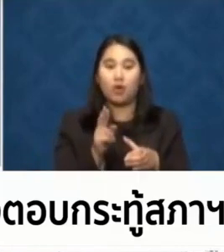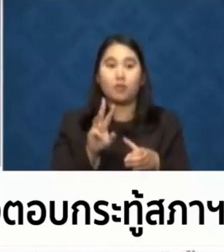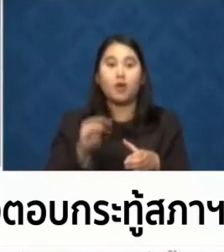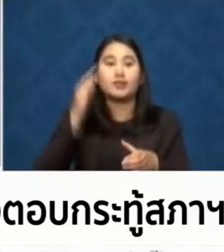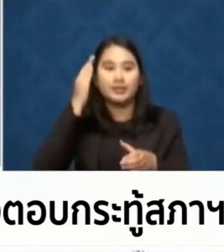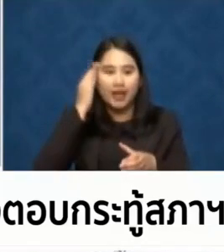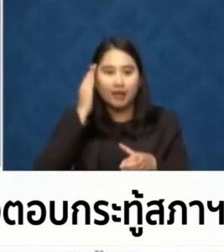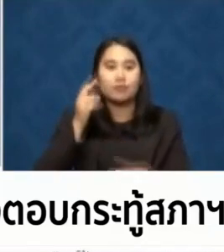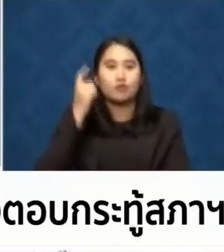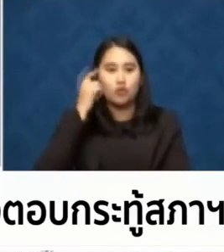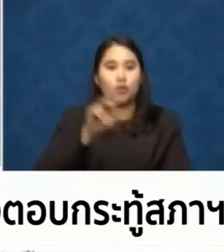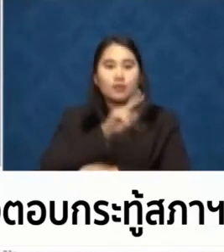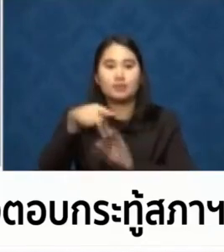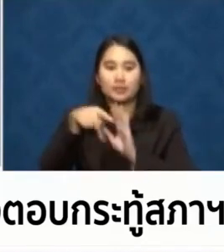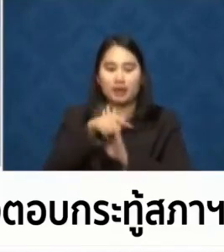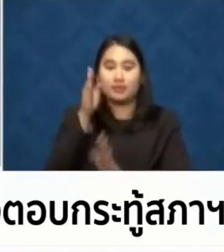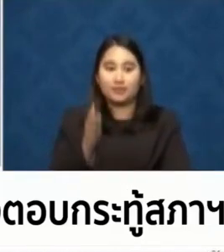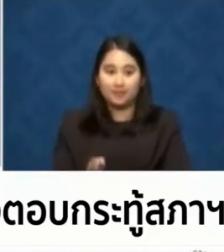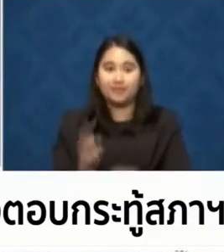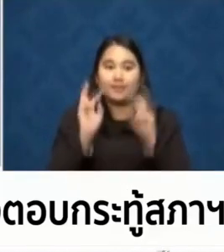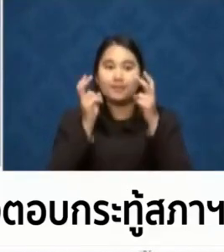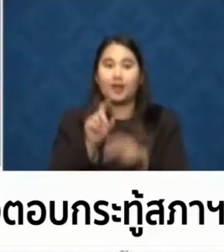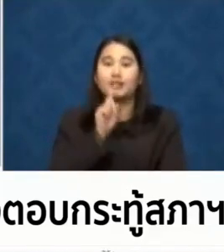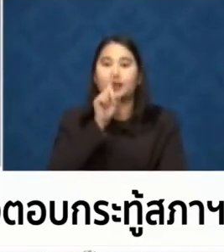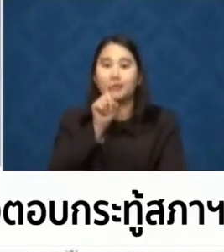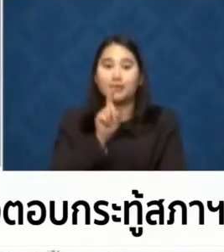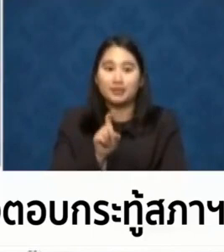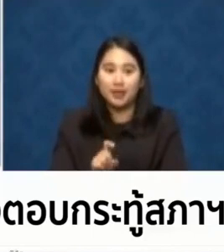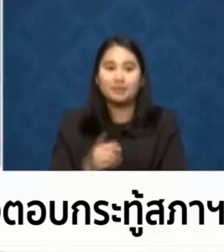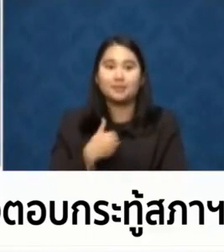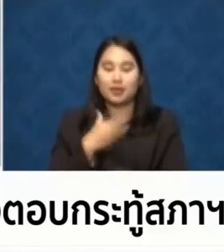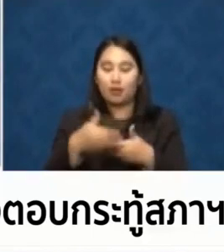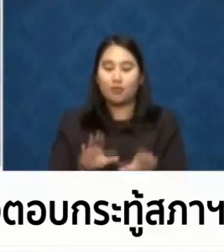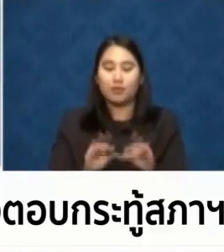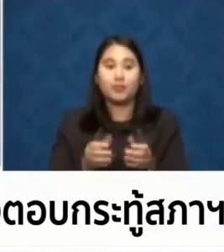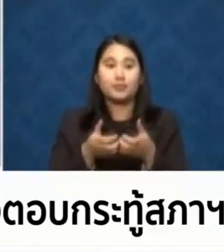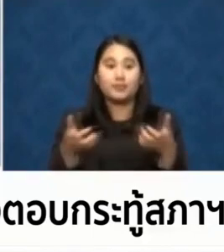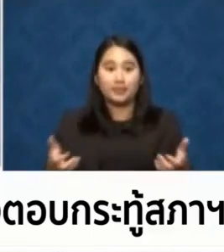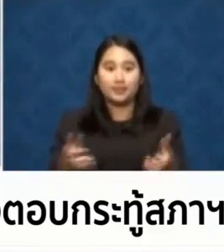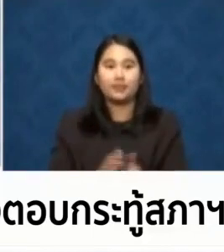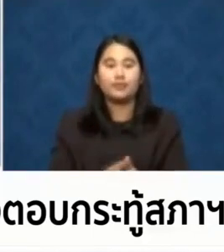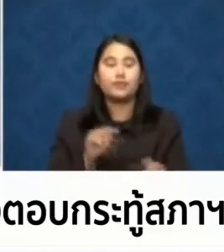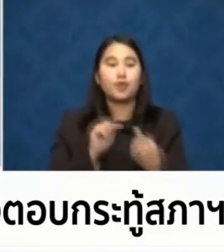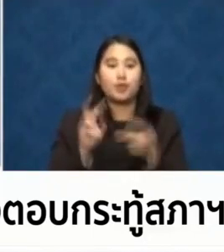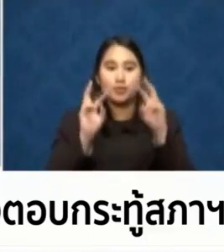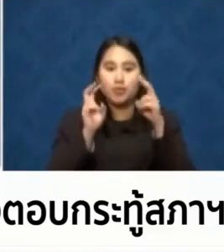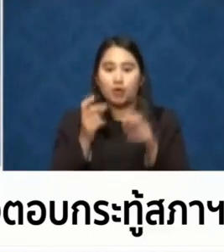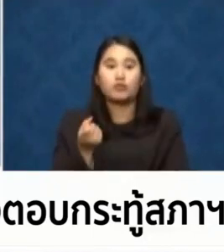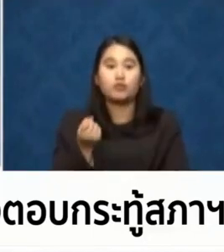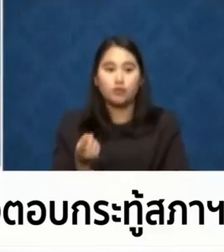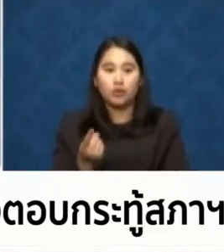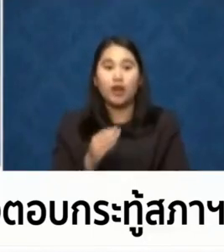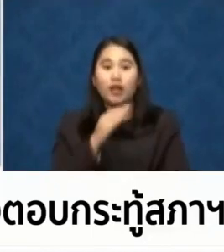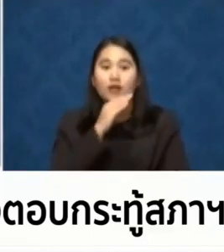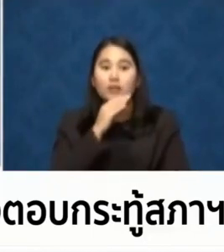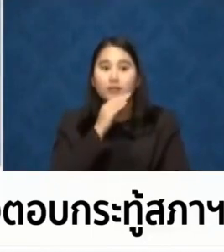ร่วมมือจากคณะรัฐมนตรีน้อยเกินไปถ้าตั้งกระทู้ถามสดแล้วรัฐมนตรีไม่มาตอบความเสียหายก็จะเกิดขึ้นต่